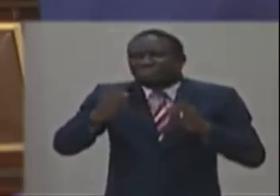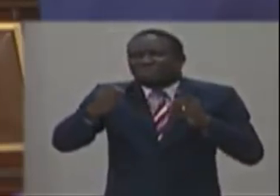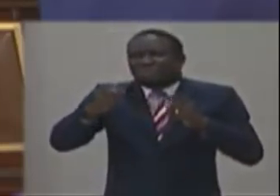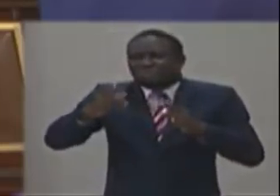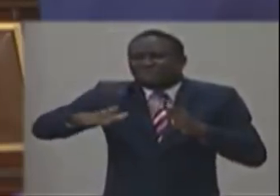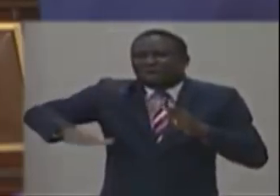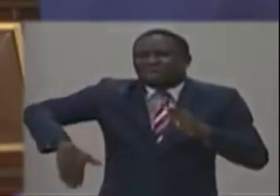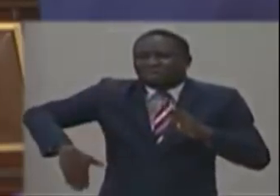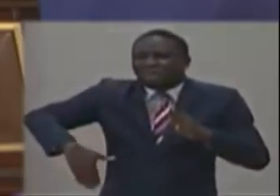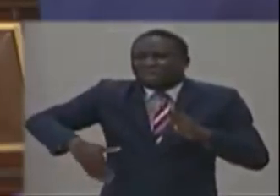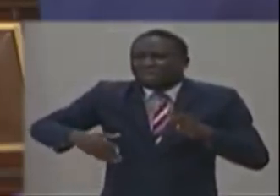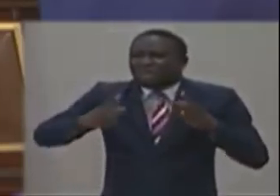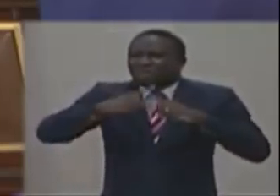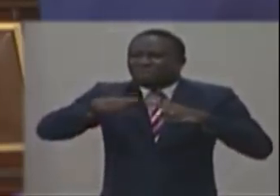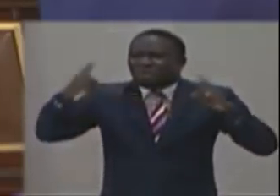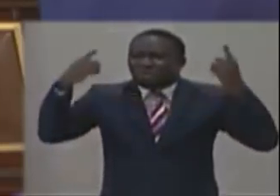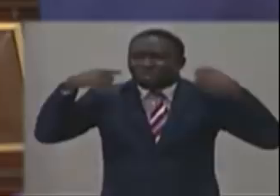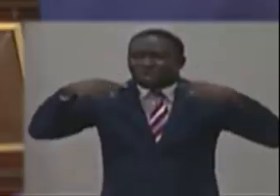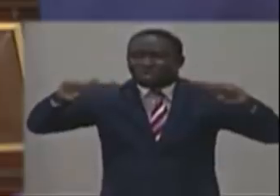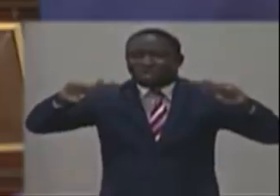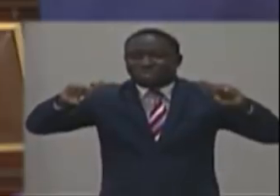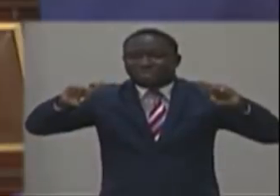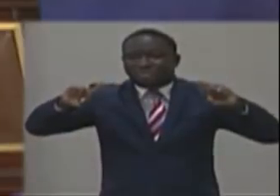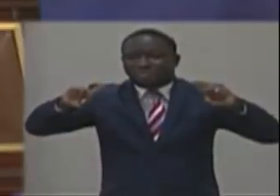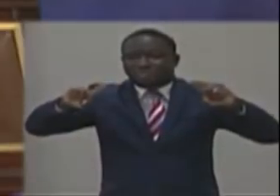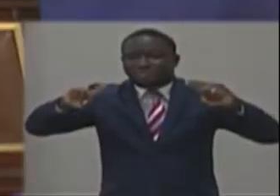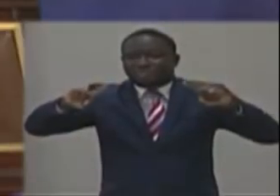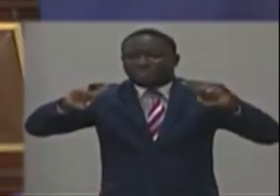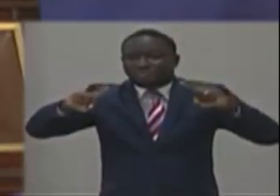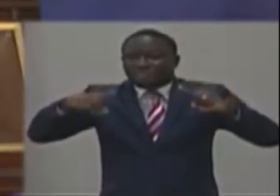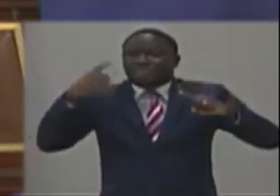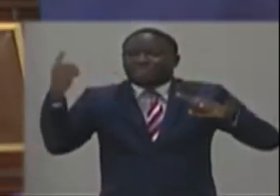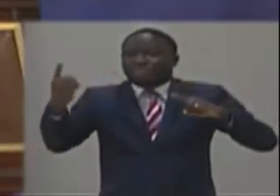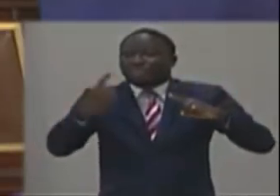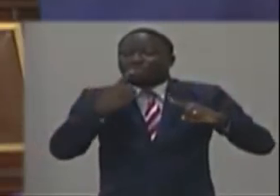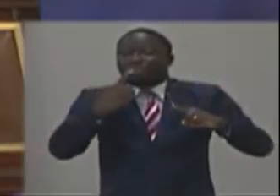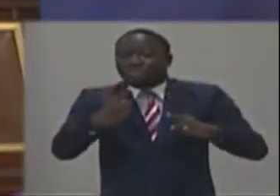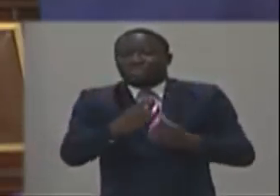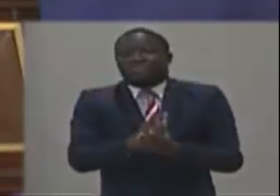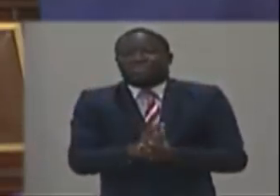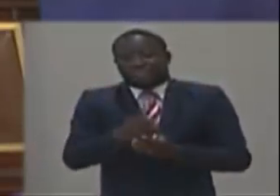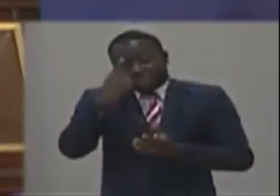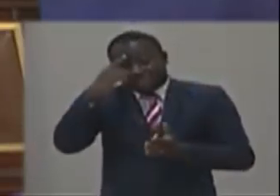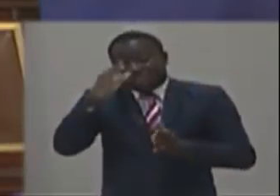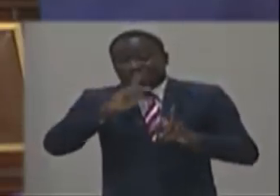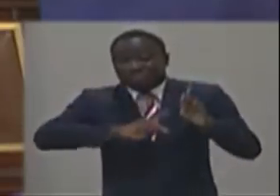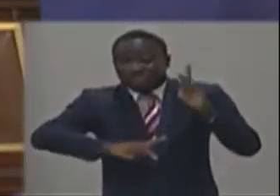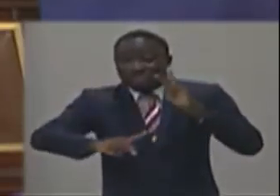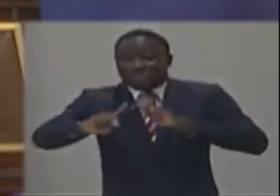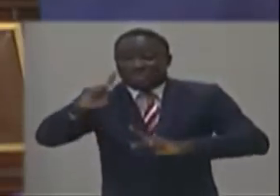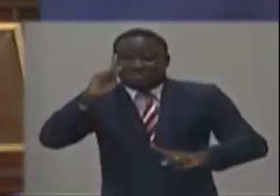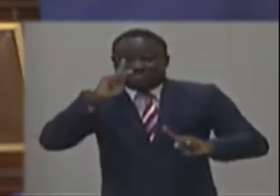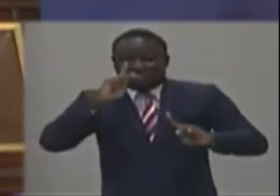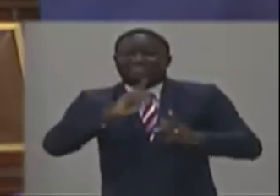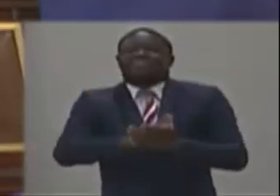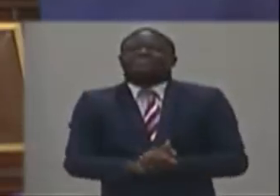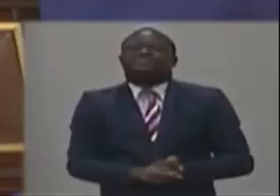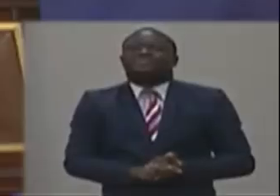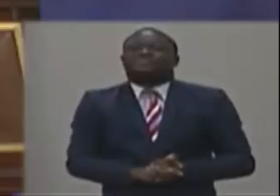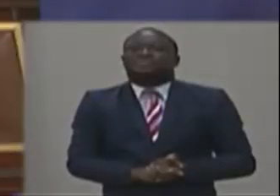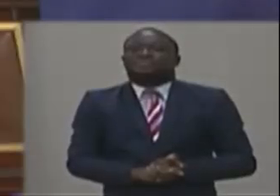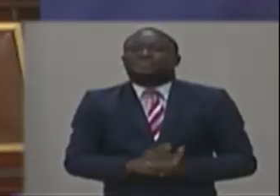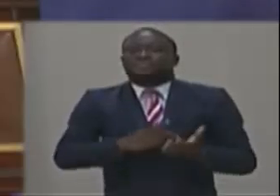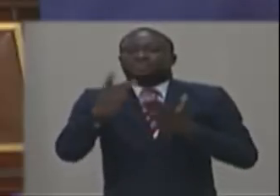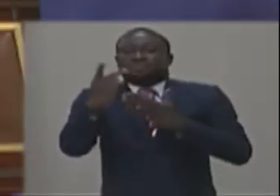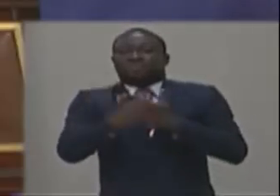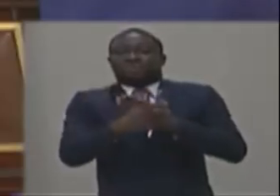mais nous pour de bonnes nouvelles. Si reste là, j'aime toujours dire là, c'est pour le peuple. Le